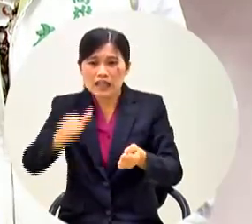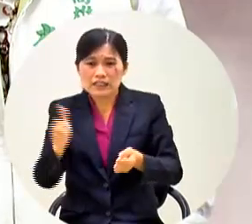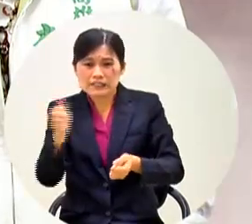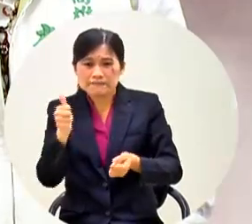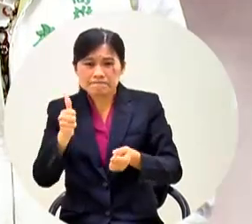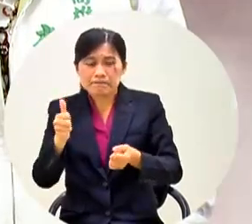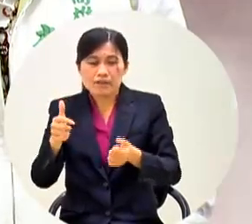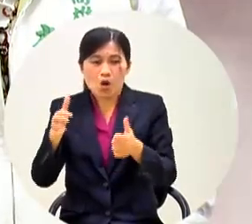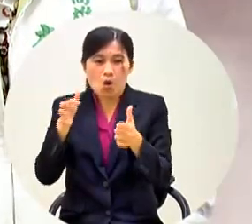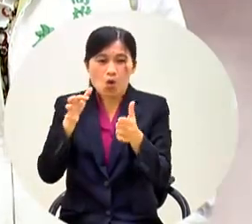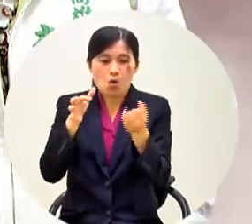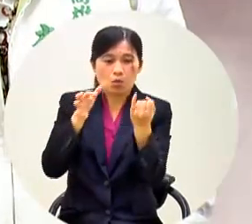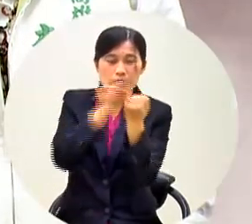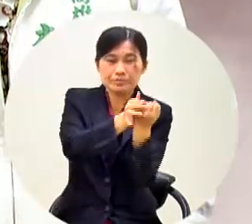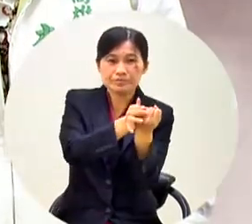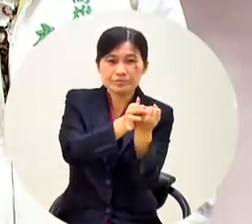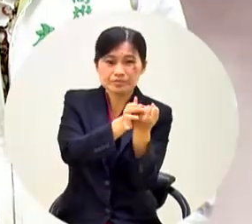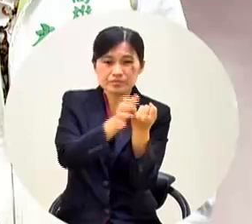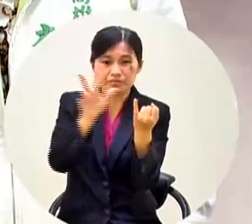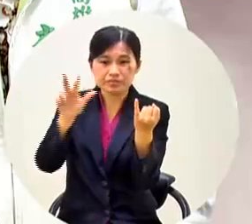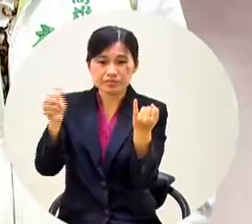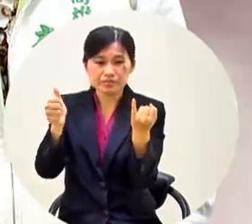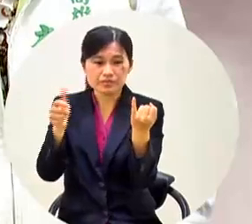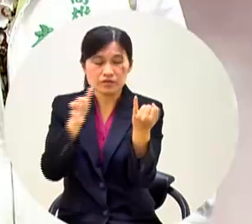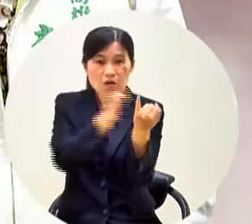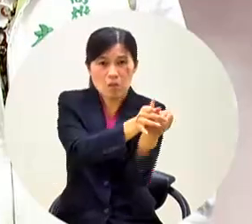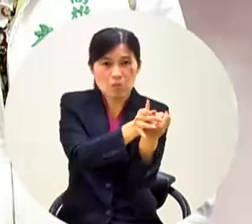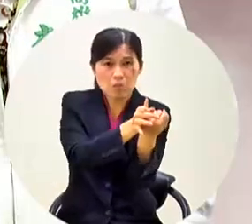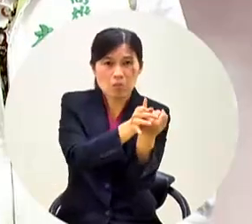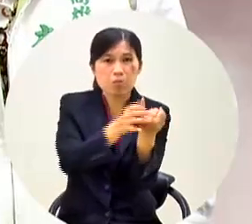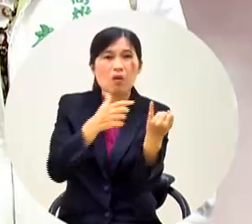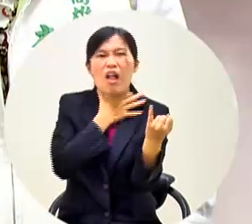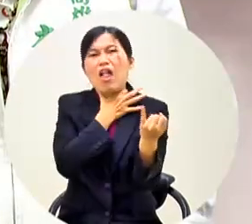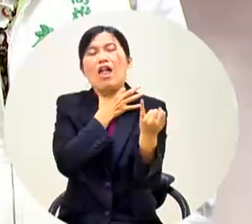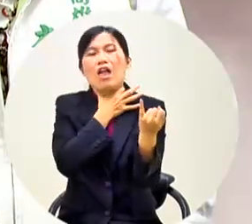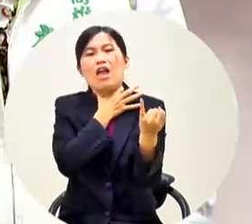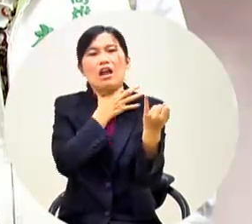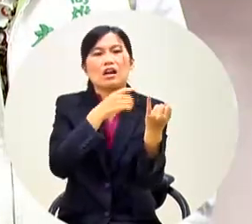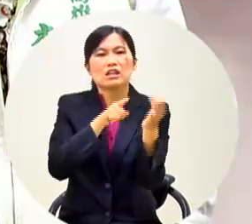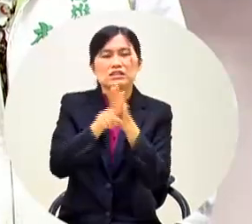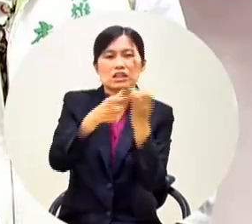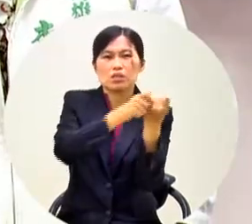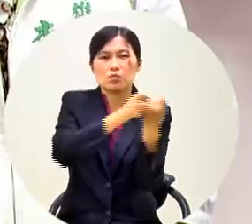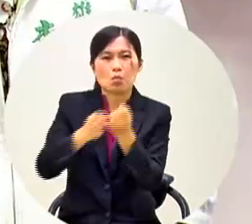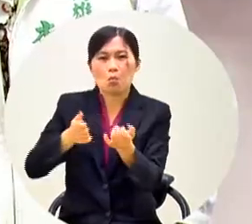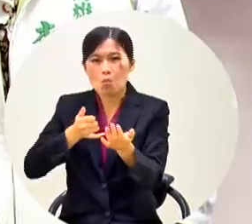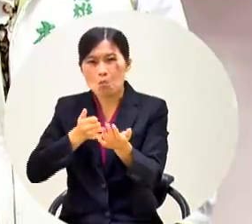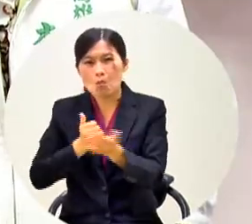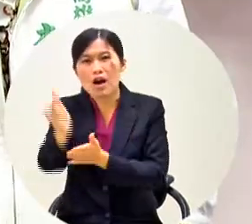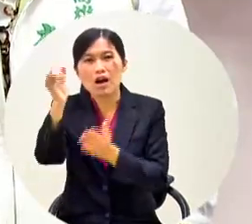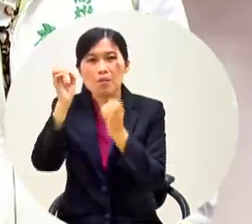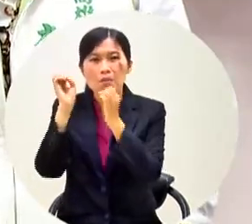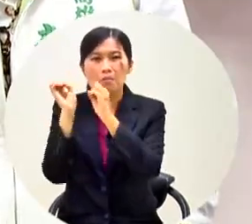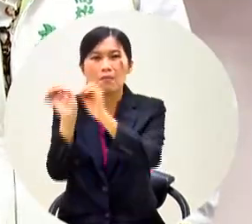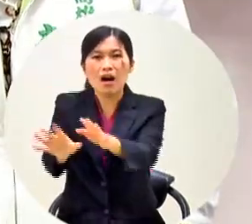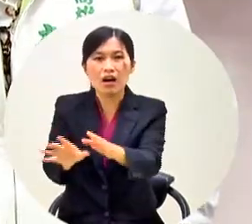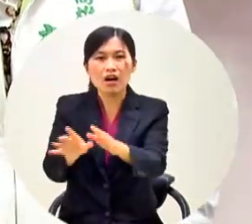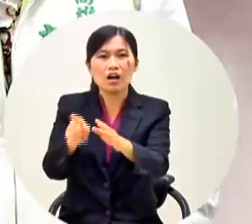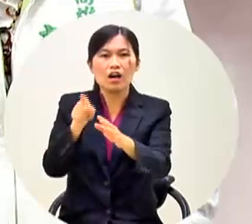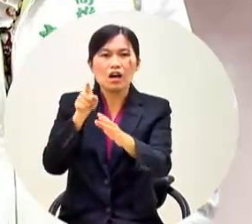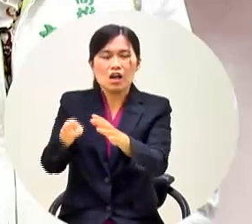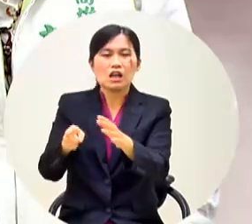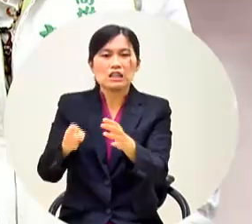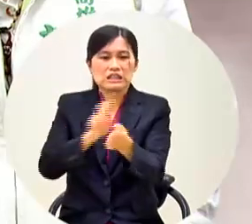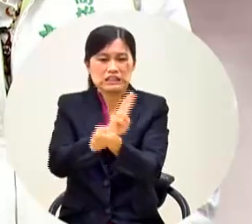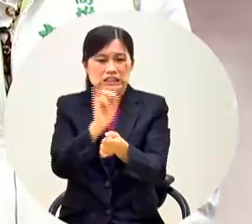勾住脖子，甚至后来就是直接把他推出去、摔出去，让我们的林婉容议员直接撞到我们的台阶。